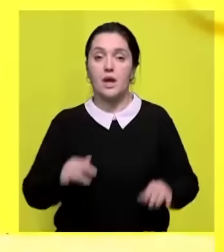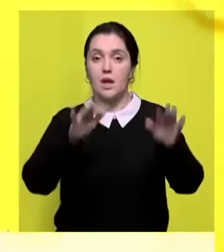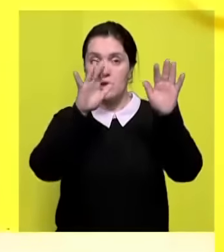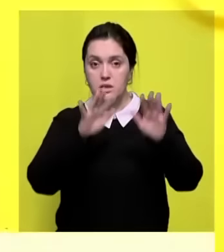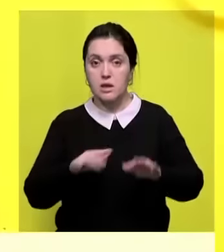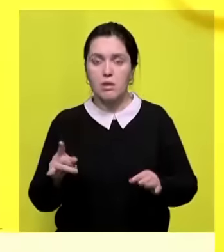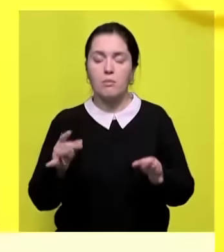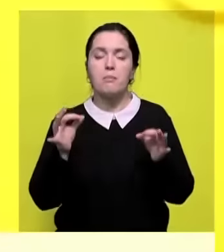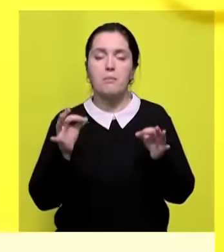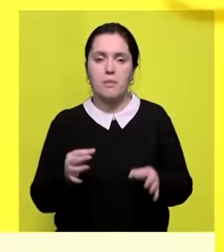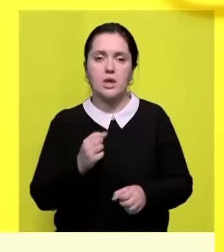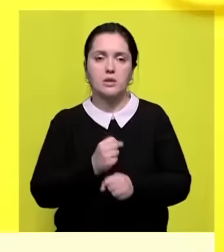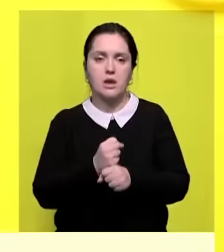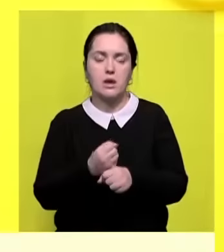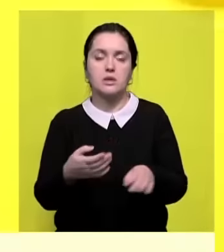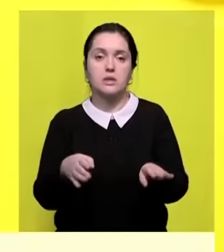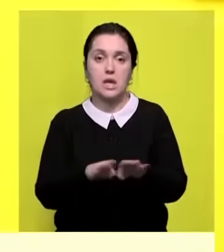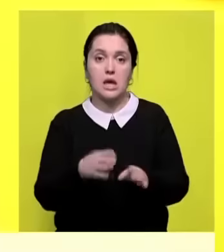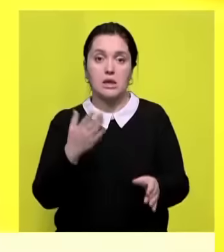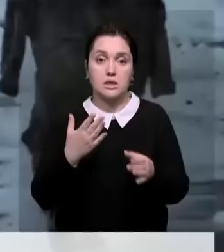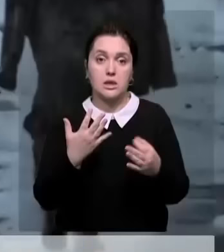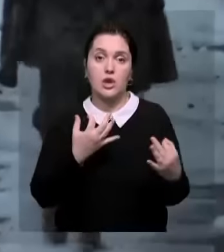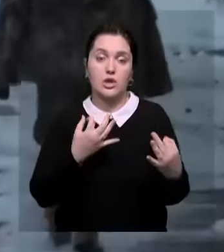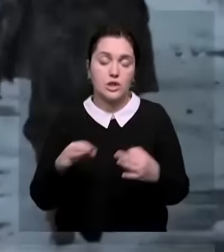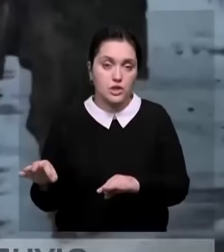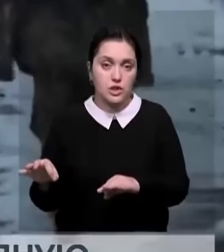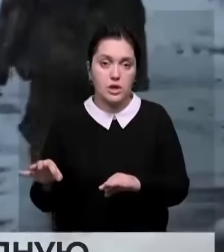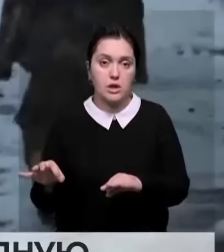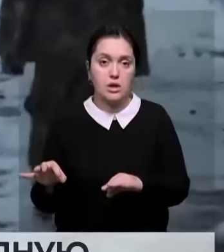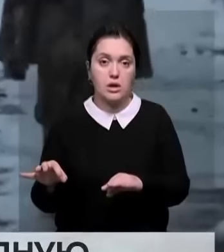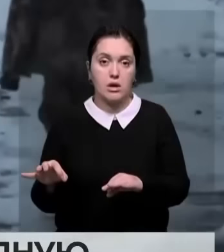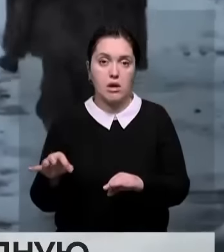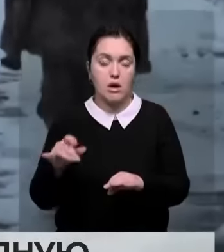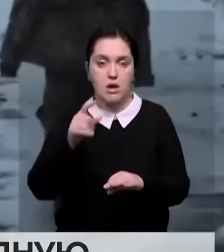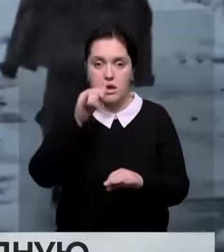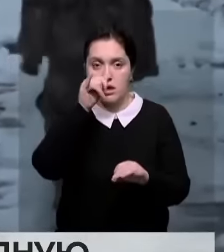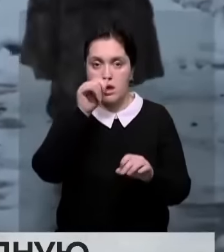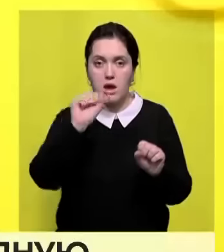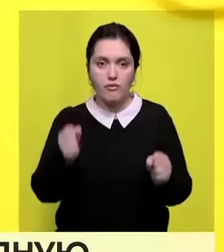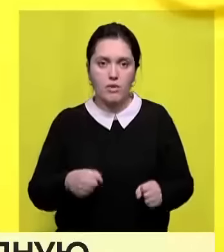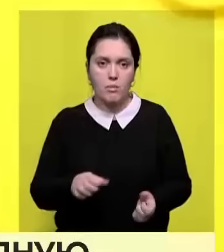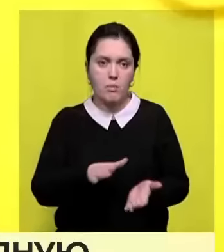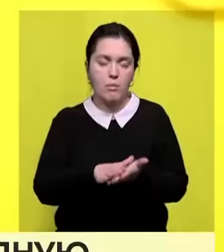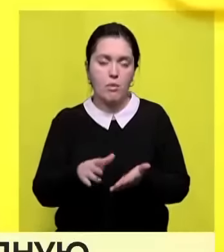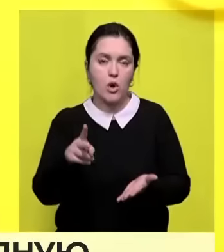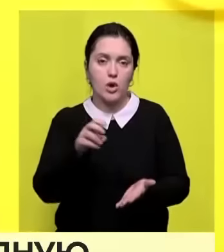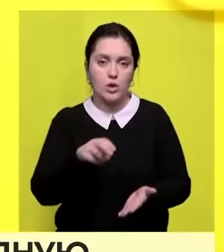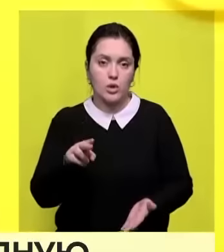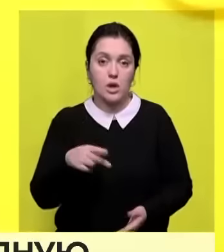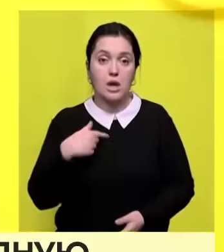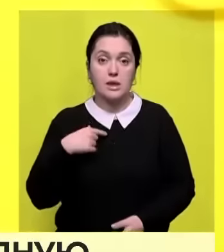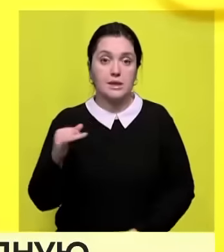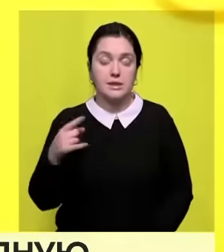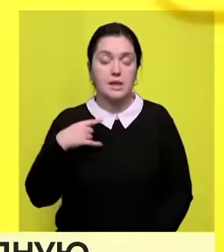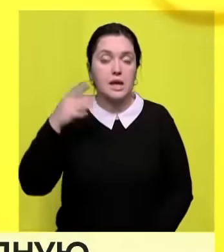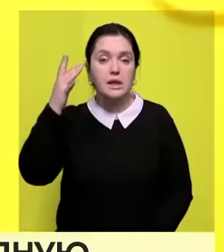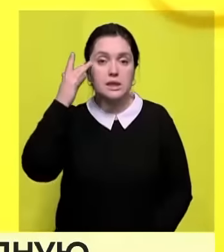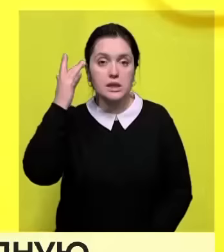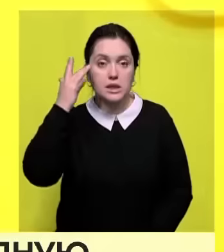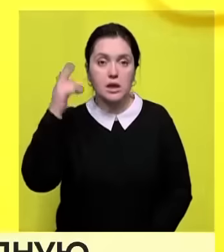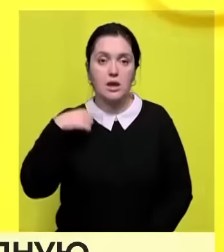правильно делают, машина не пускает, если пускать будет, там не можно подняться, там гололед. Я сам с Киргизии, я